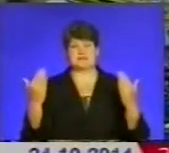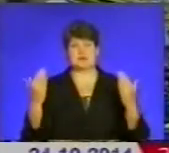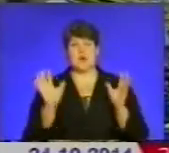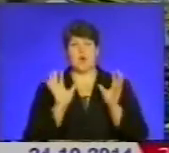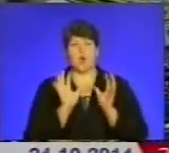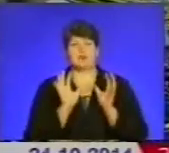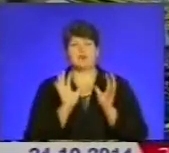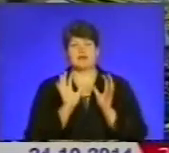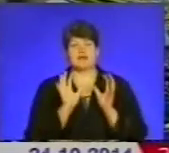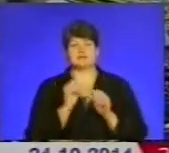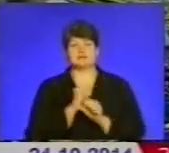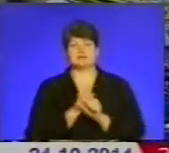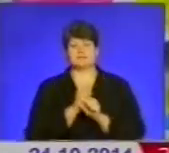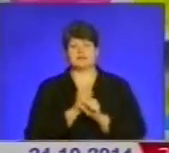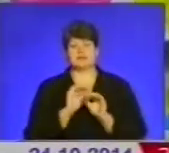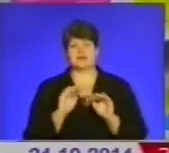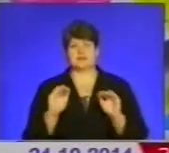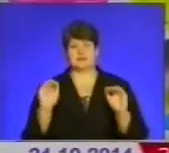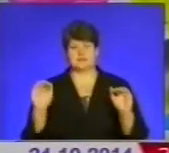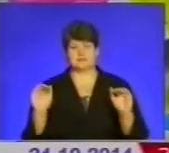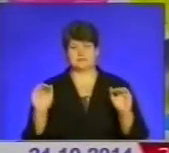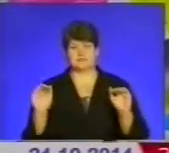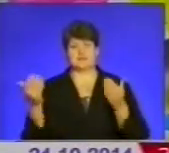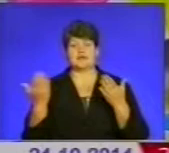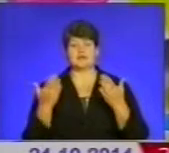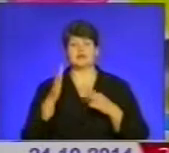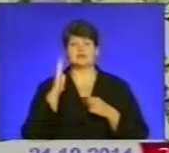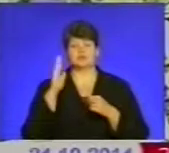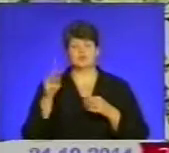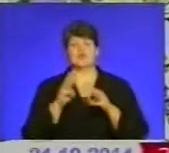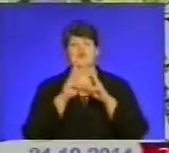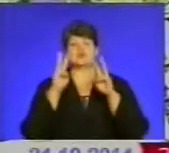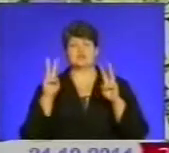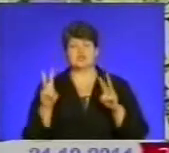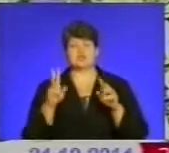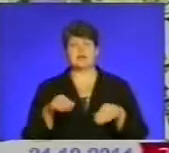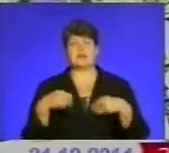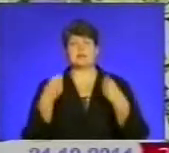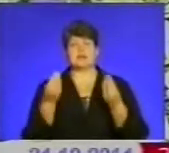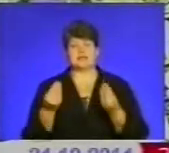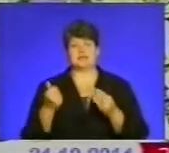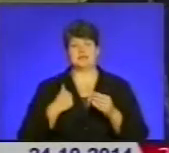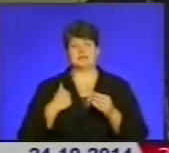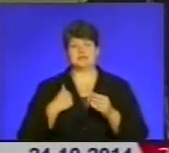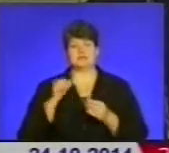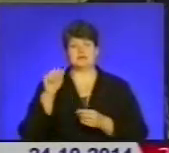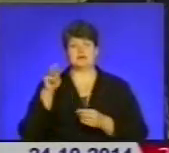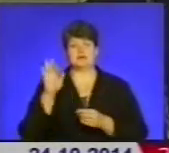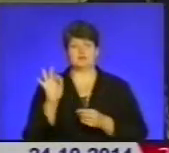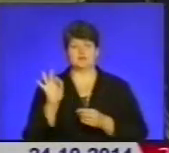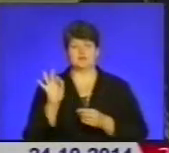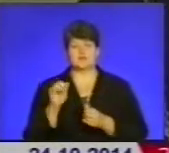оберегів, які виготовили діти, які будуть освячені і передані бійцям АТО. Кожен